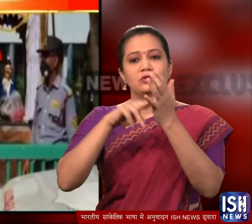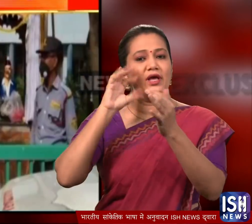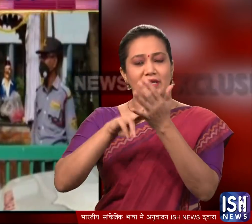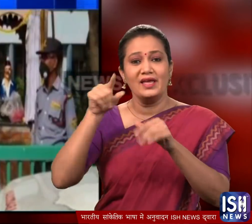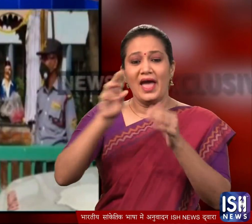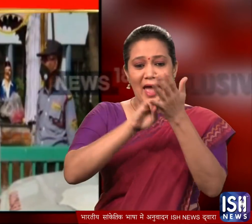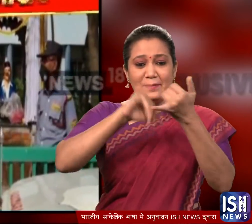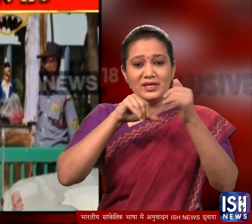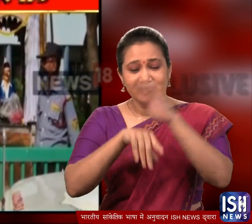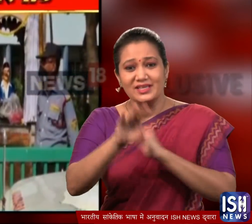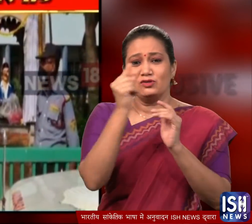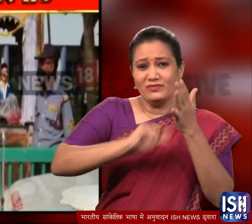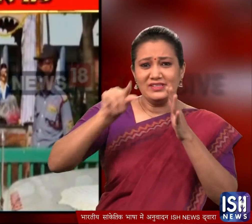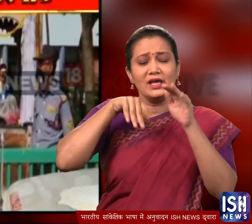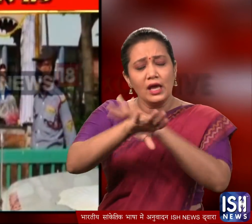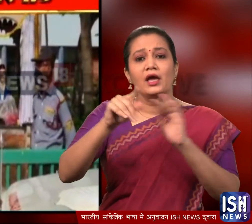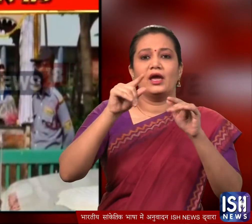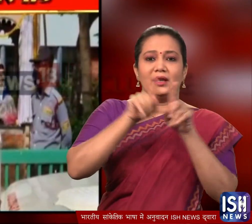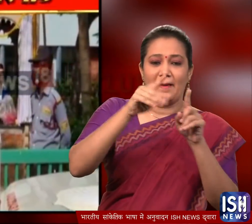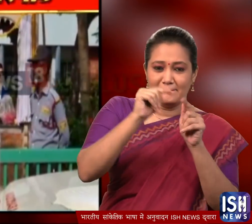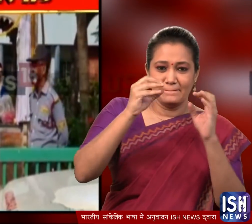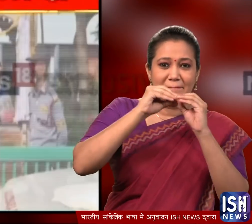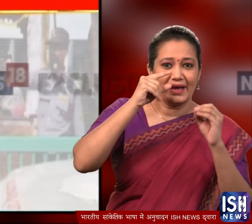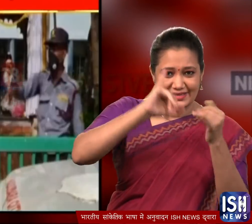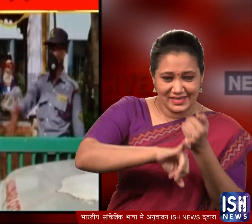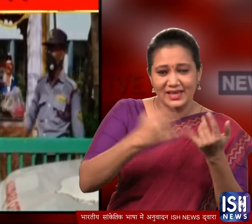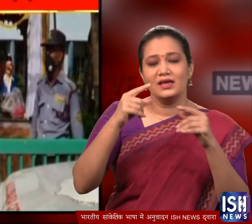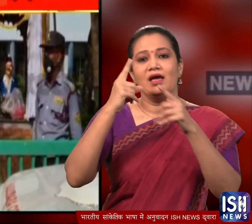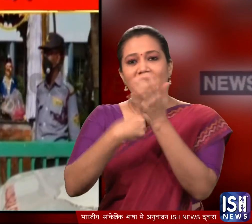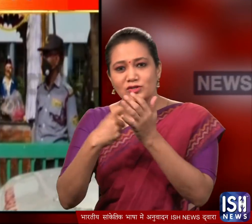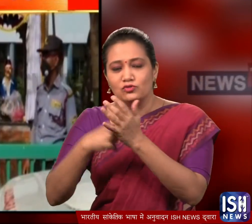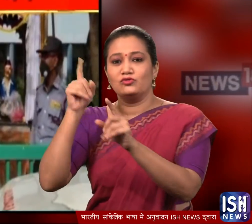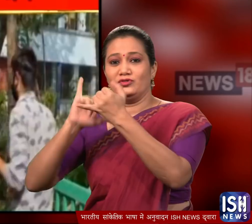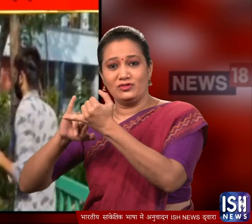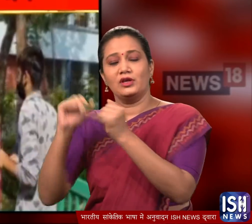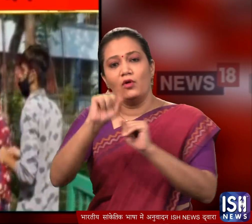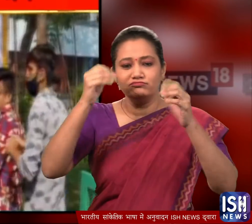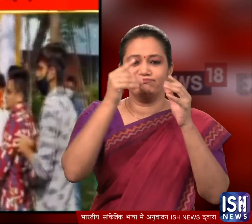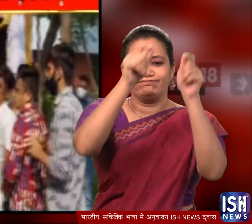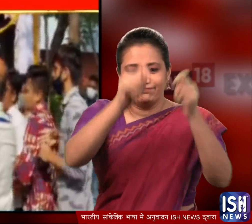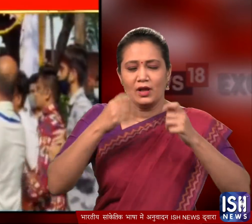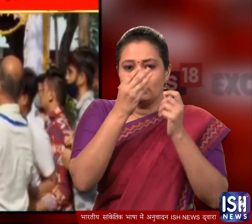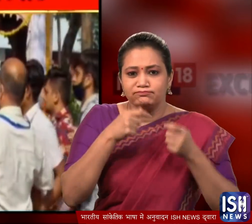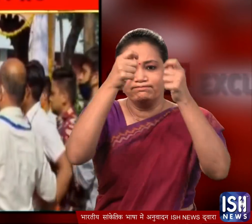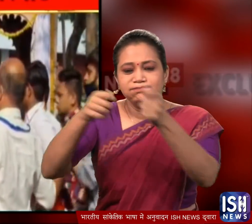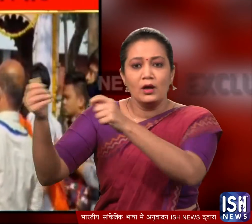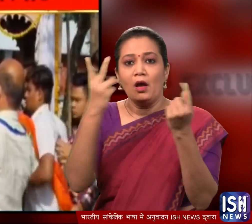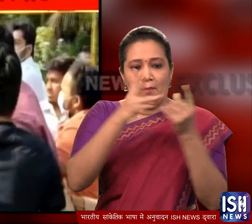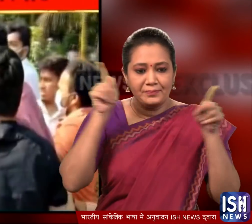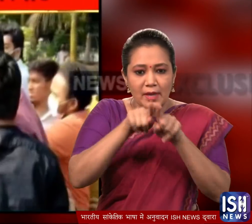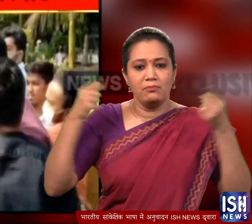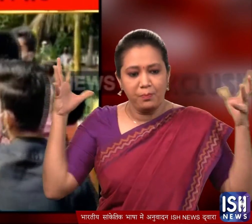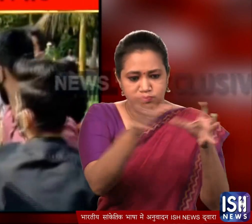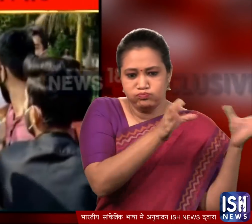का। एमएस यूनिवर्सिटी में भगत सिंह, सुखदेव और राजगुरु की मूर्तियां लगी। मूर्तियों को माला पहनाने के लिए एक ही समय पर छात्रों के दोनों गुट पहुंच